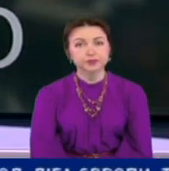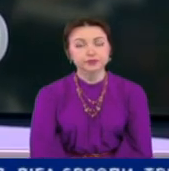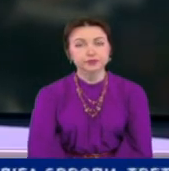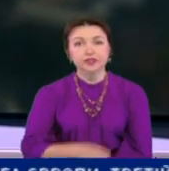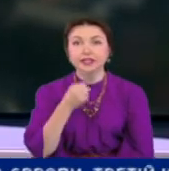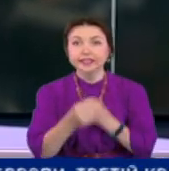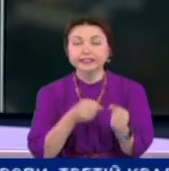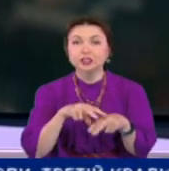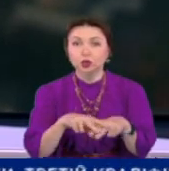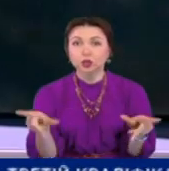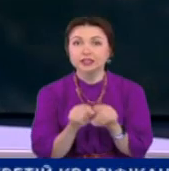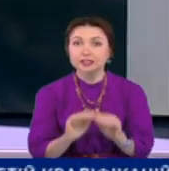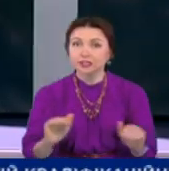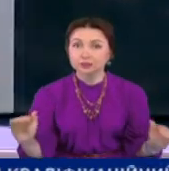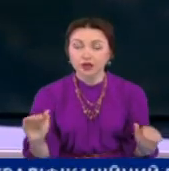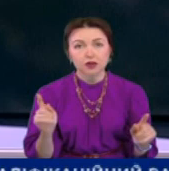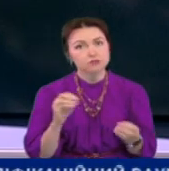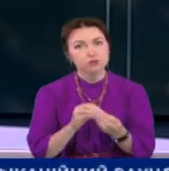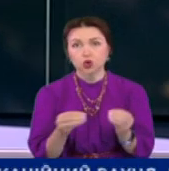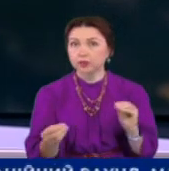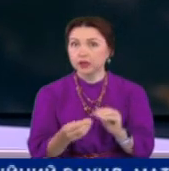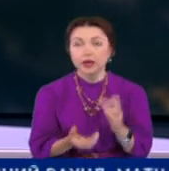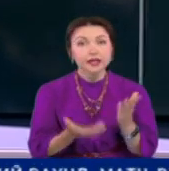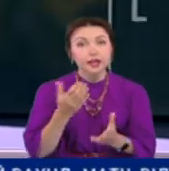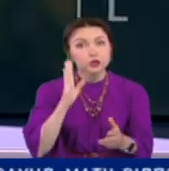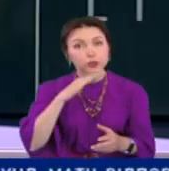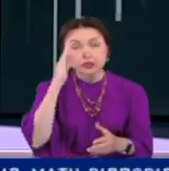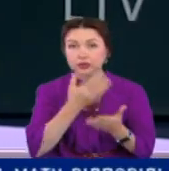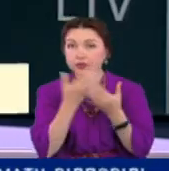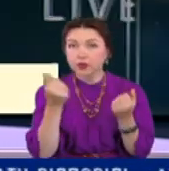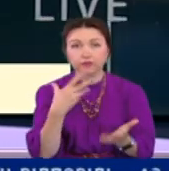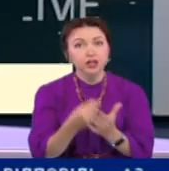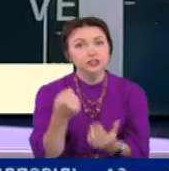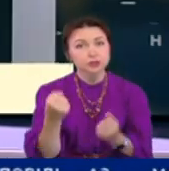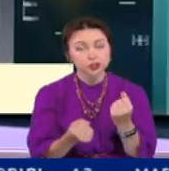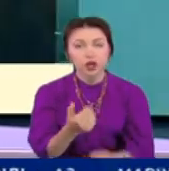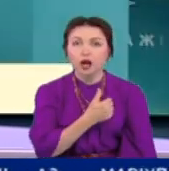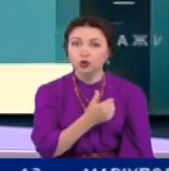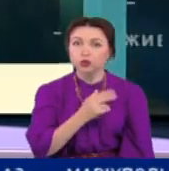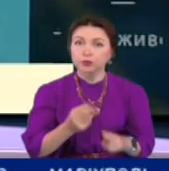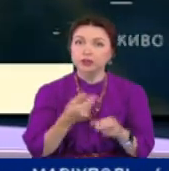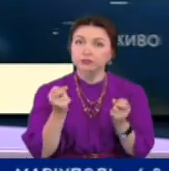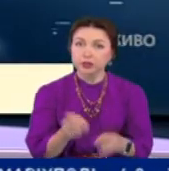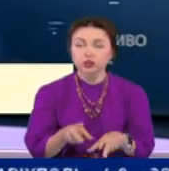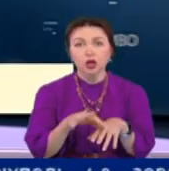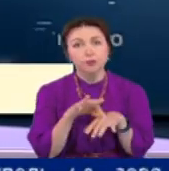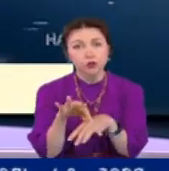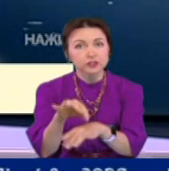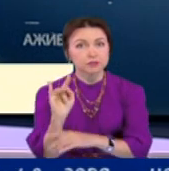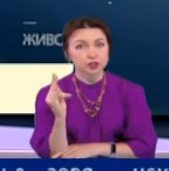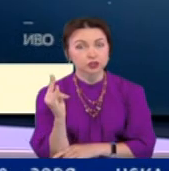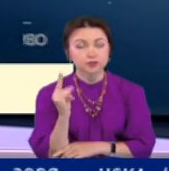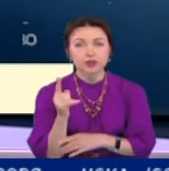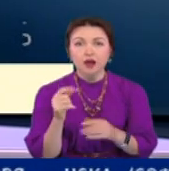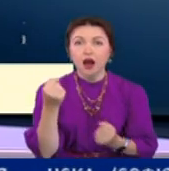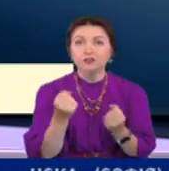Їздити столицею з дітьми – неабияка проблема, якщо батьки не мають власної машини, але хочуть безпечно провести малечу.